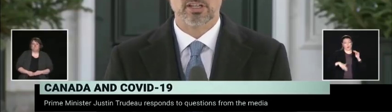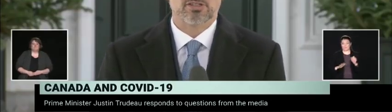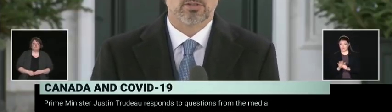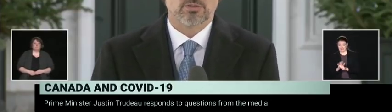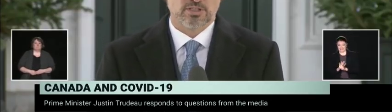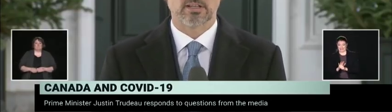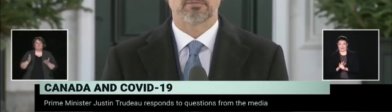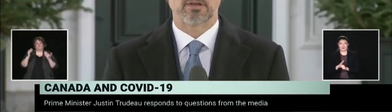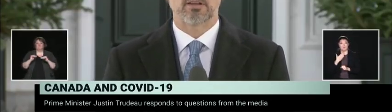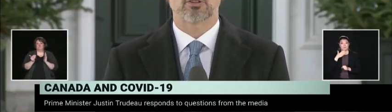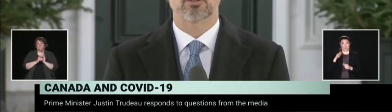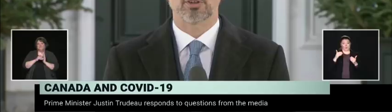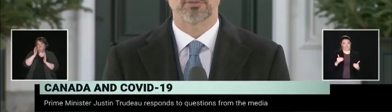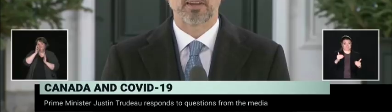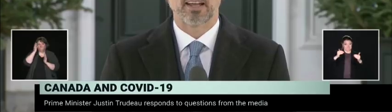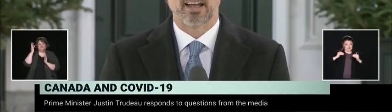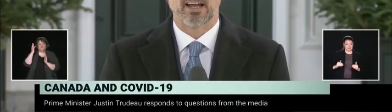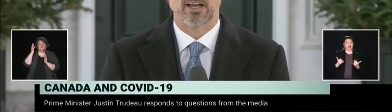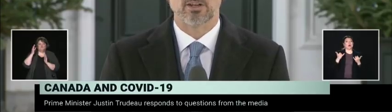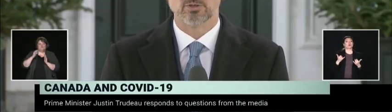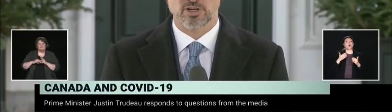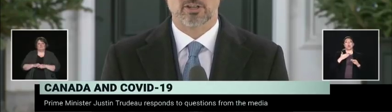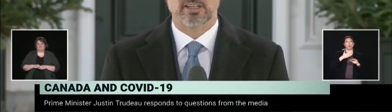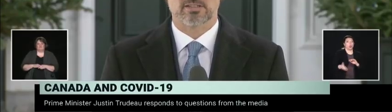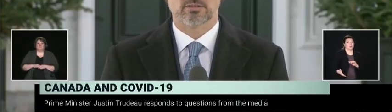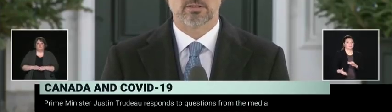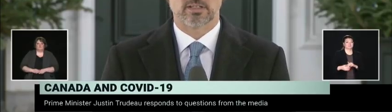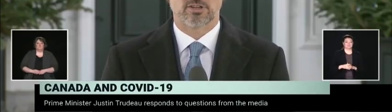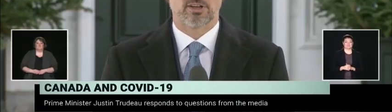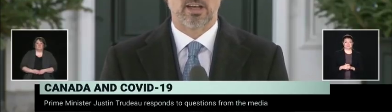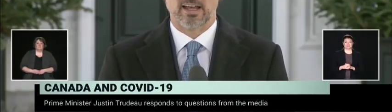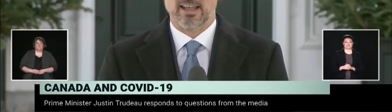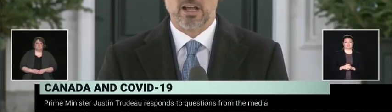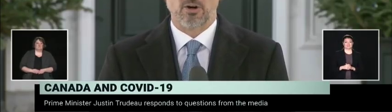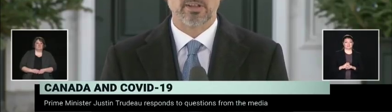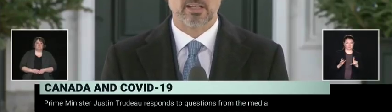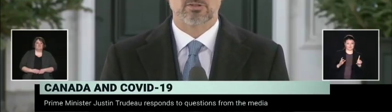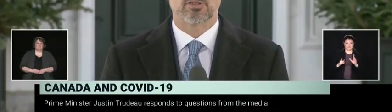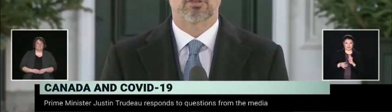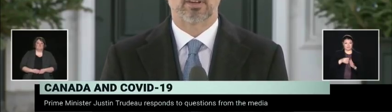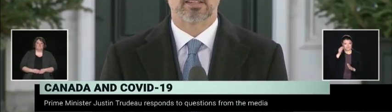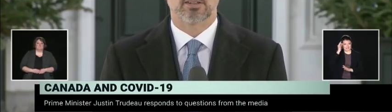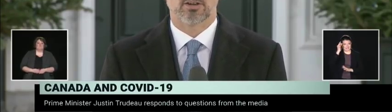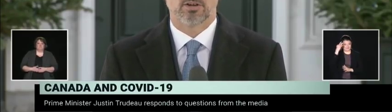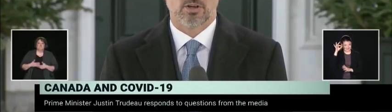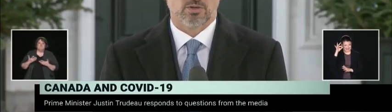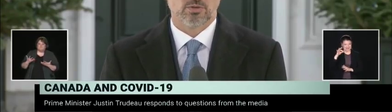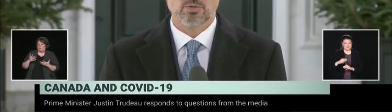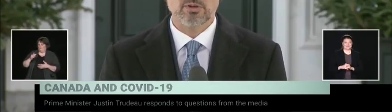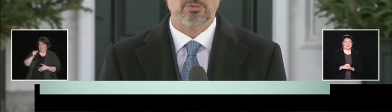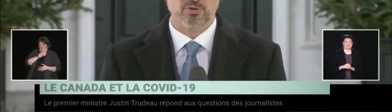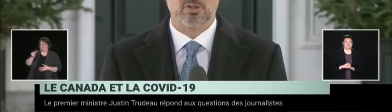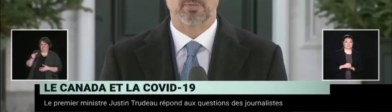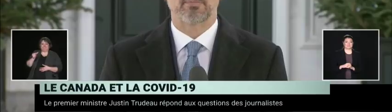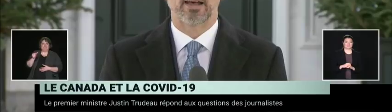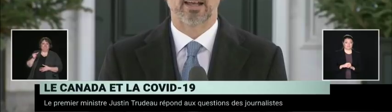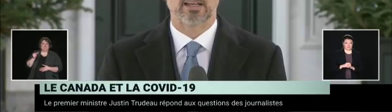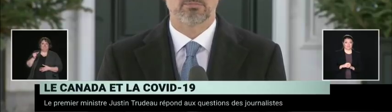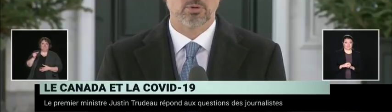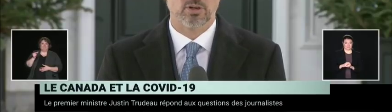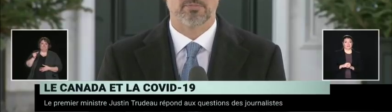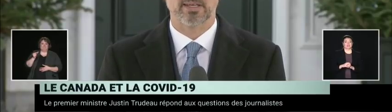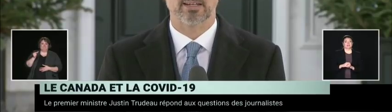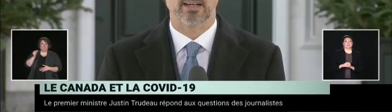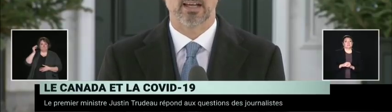Nous reconnaissons, juste une seconde. Nous reconnaissons qu'on est dans une situation où il faut se